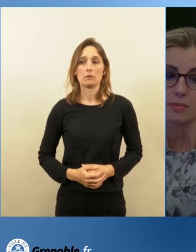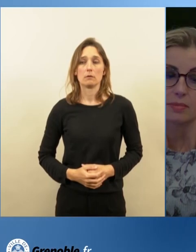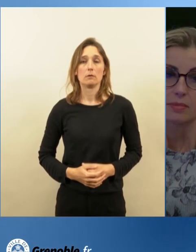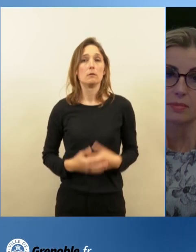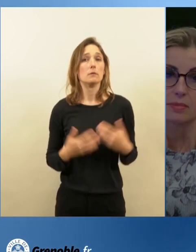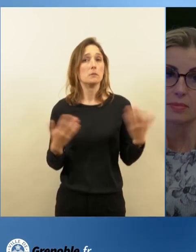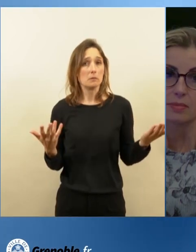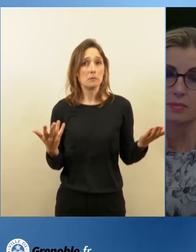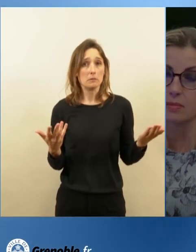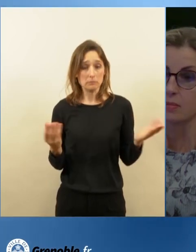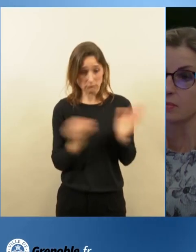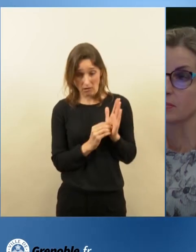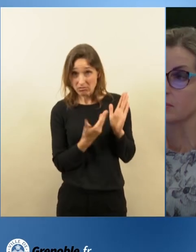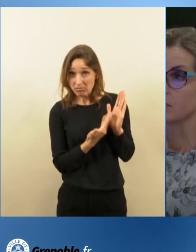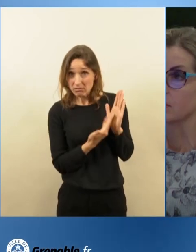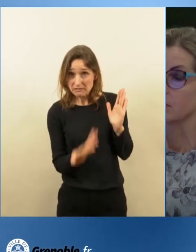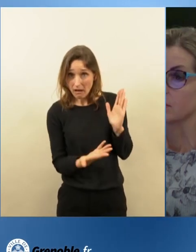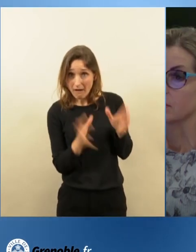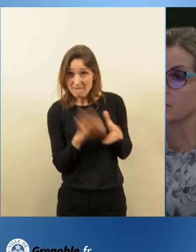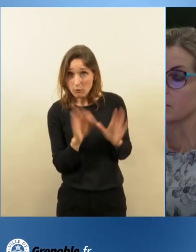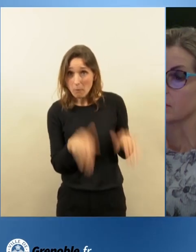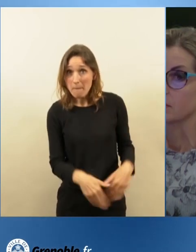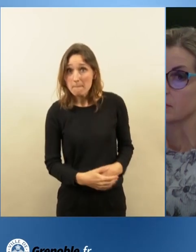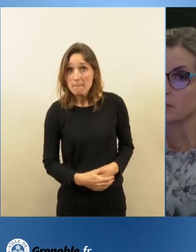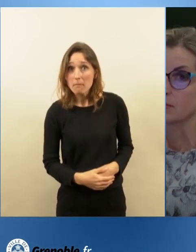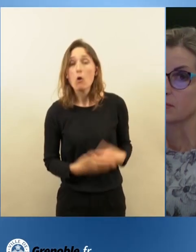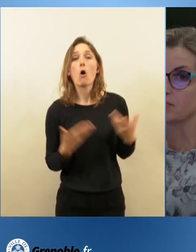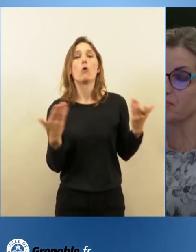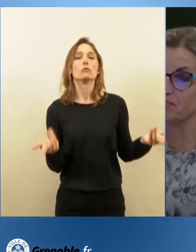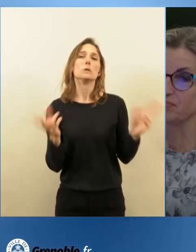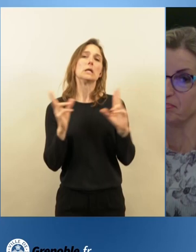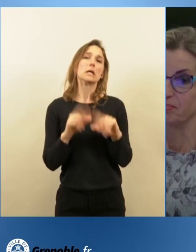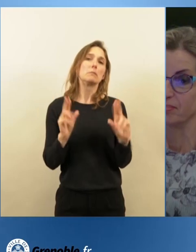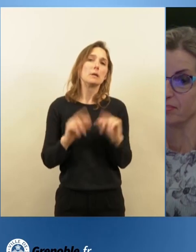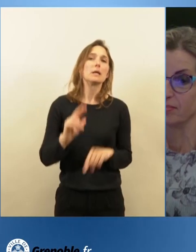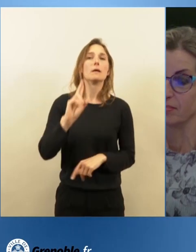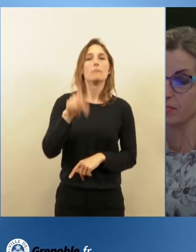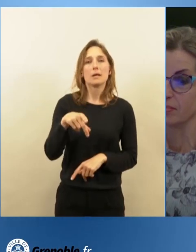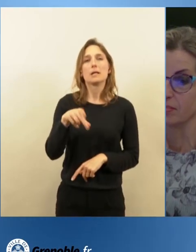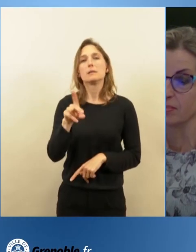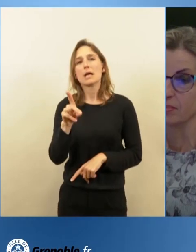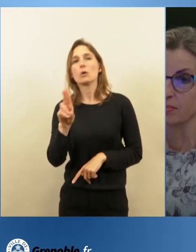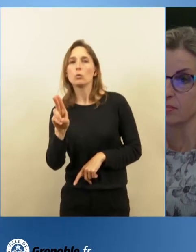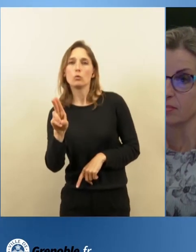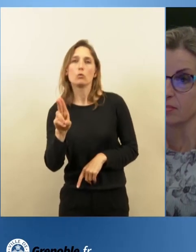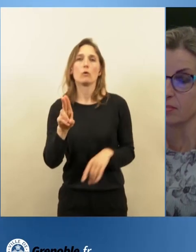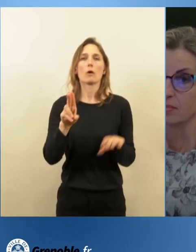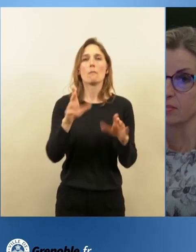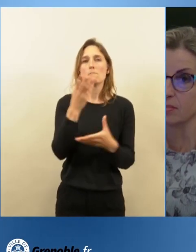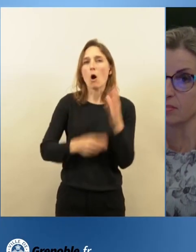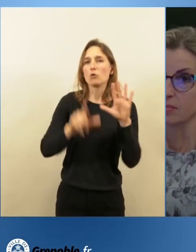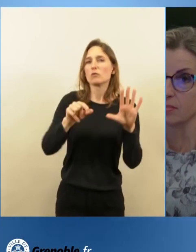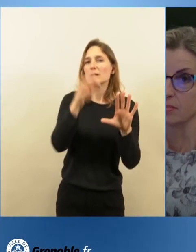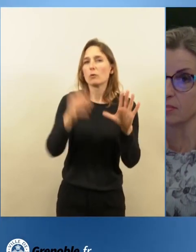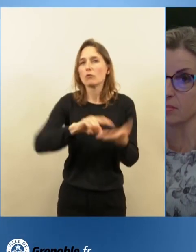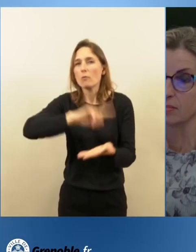ils ont inscrit cela ils l'ont fait voter alors aujourd'hui il vous explique qu'un PDU non financière 70% qui prévoyaient 30%